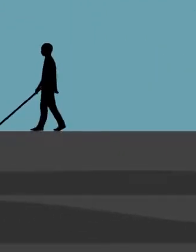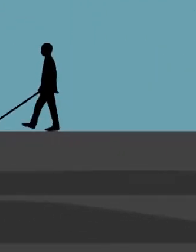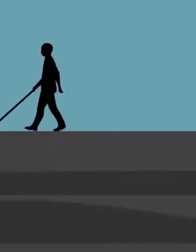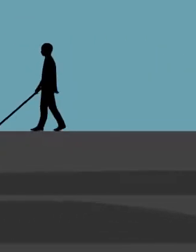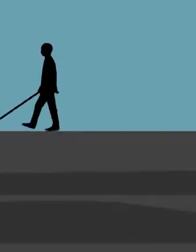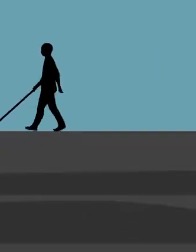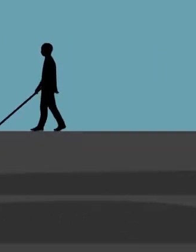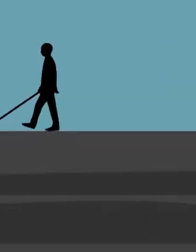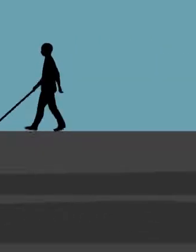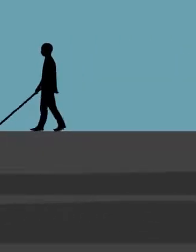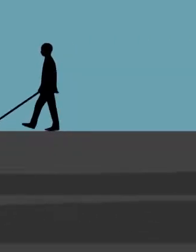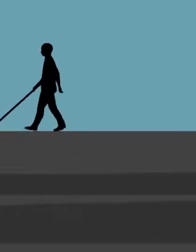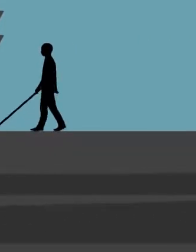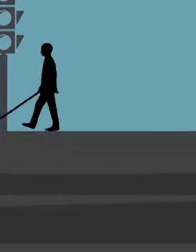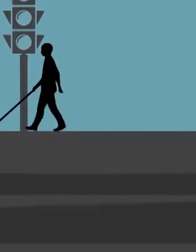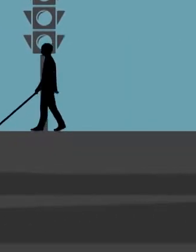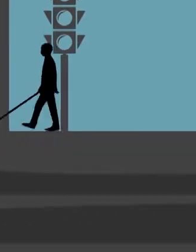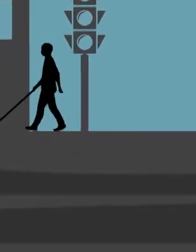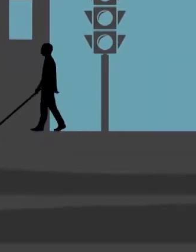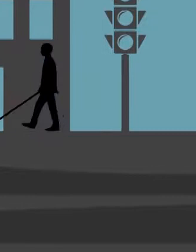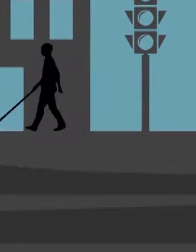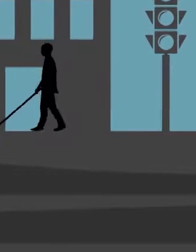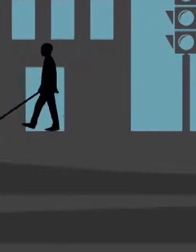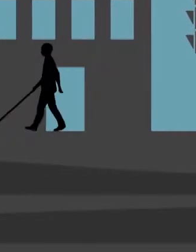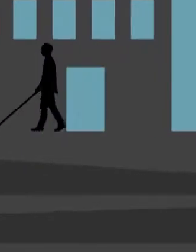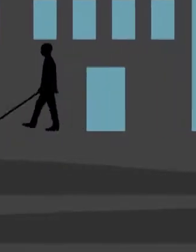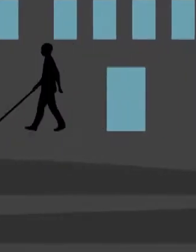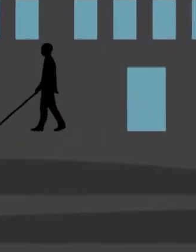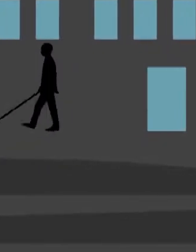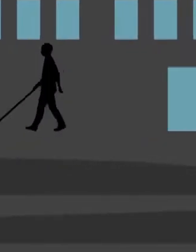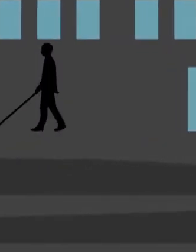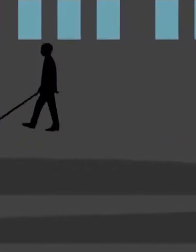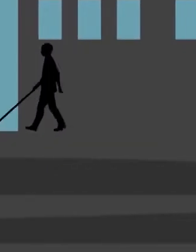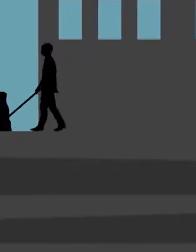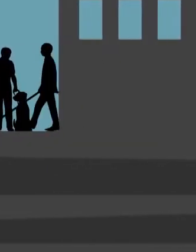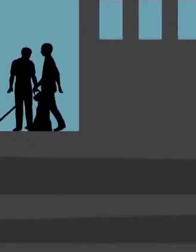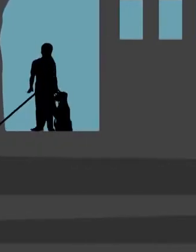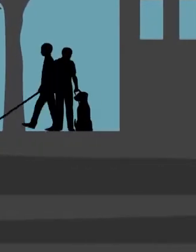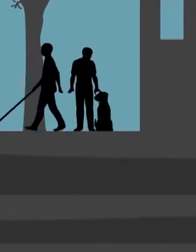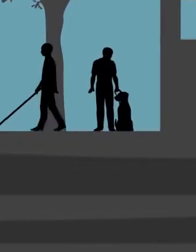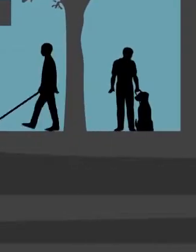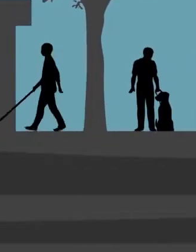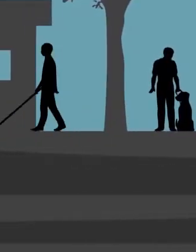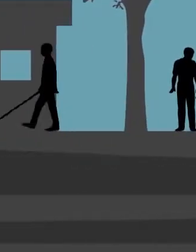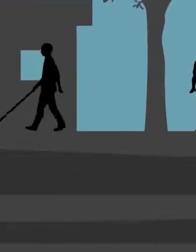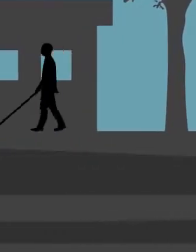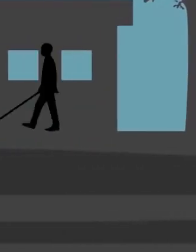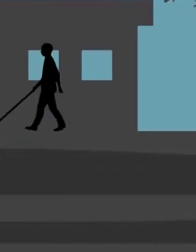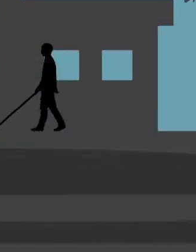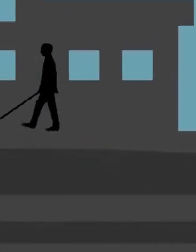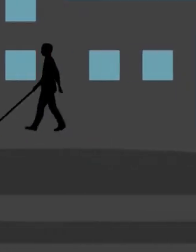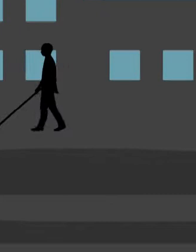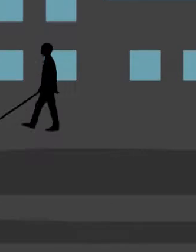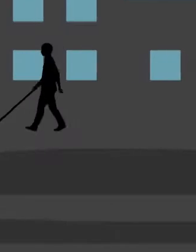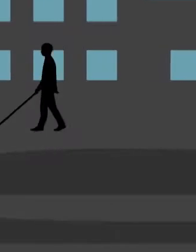I can do anything. I can reach any goal today. I can do what I want.